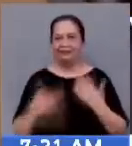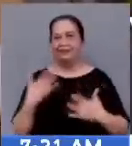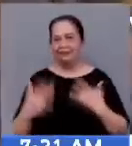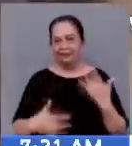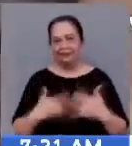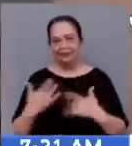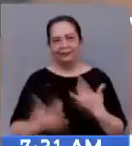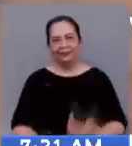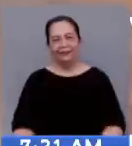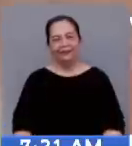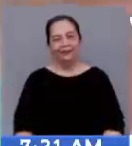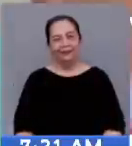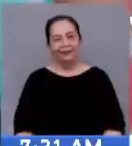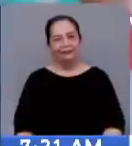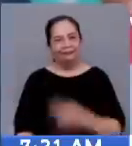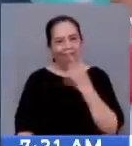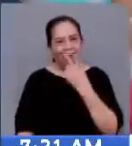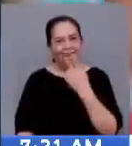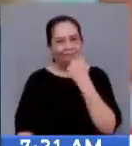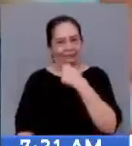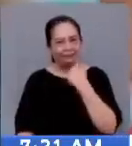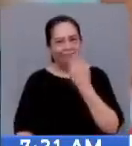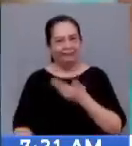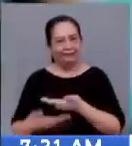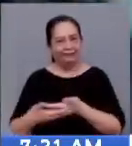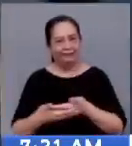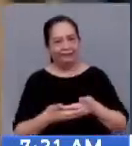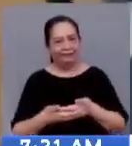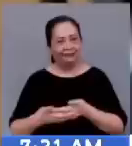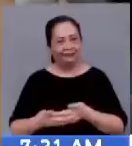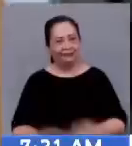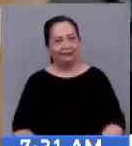Kami makita ni Dylan yung part.